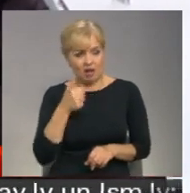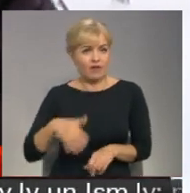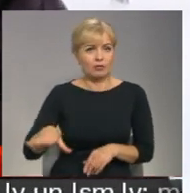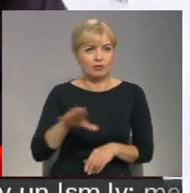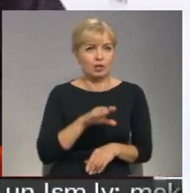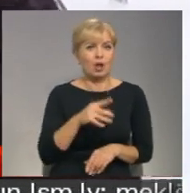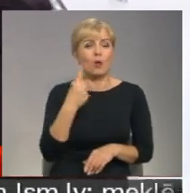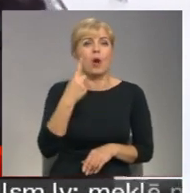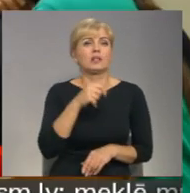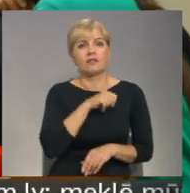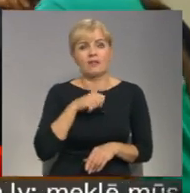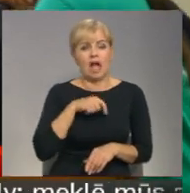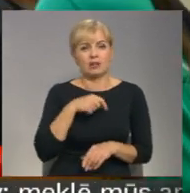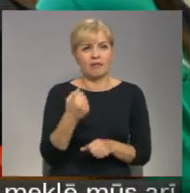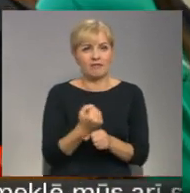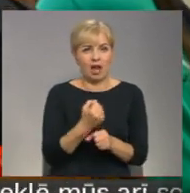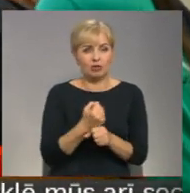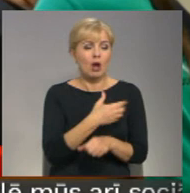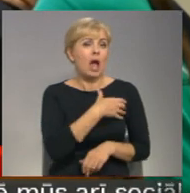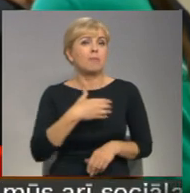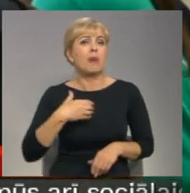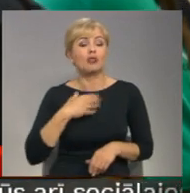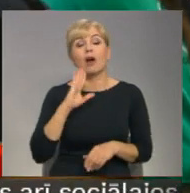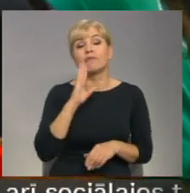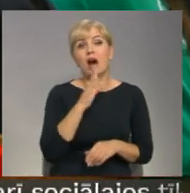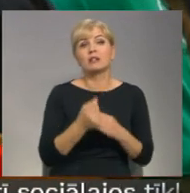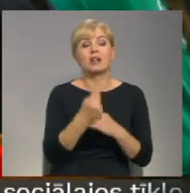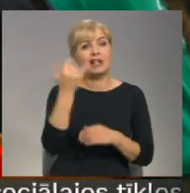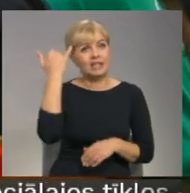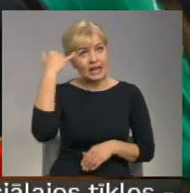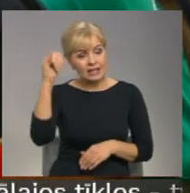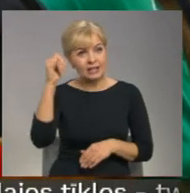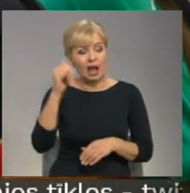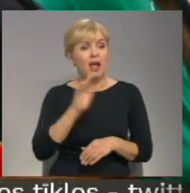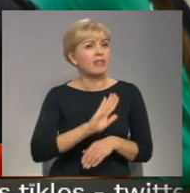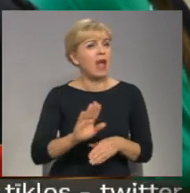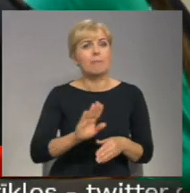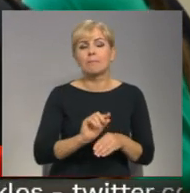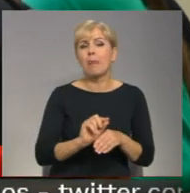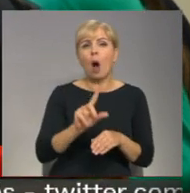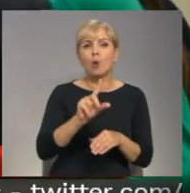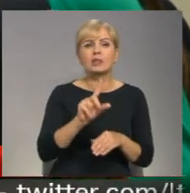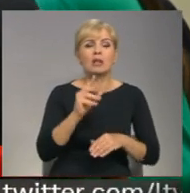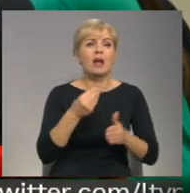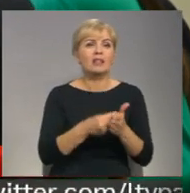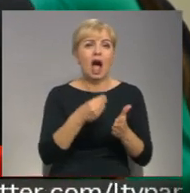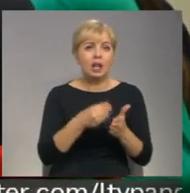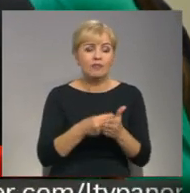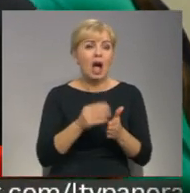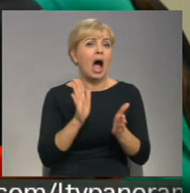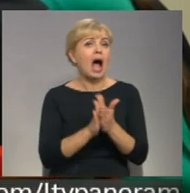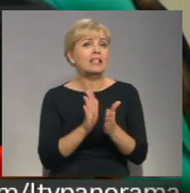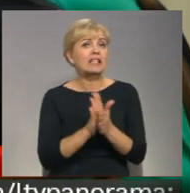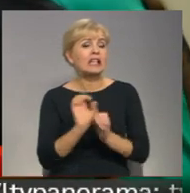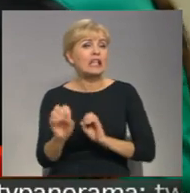es viņam viena izdarīšu, nu ko? Tikmēr pašvaldībai jau vasarā radās ideja, ka nepaaugstināt tarifu varētu, ja ar atkritumu izvešanu